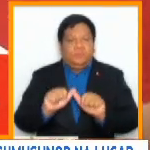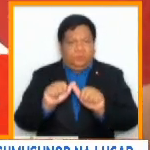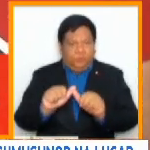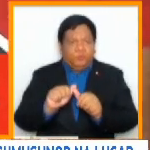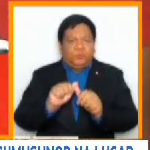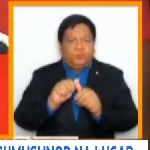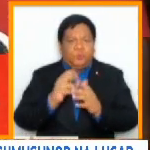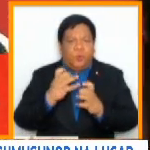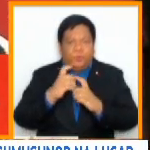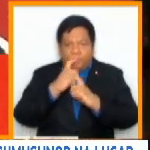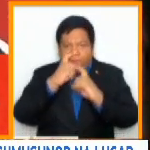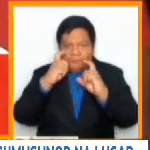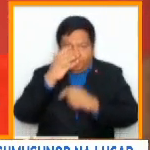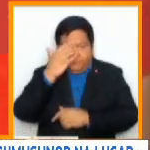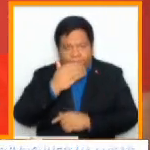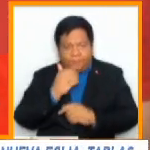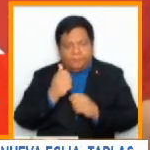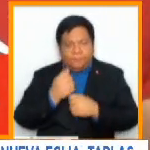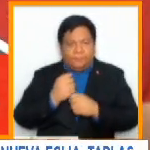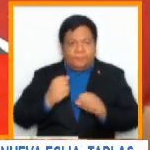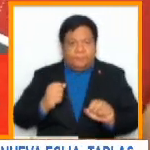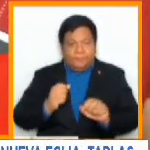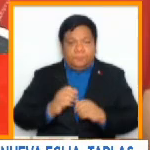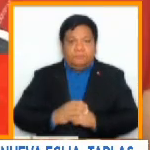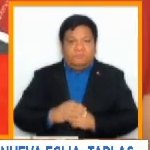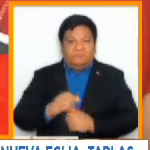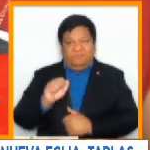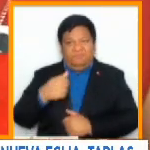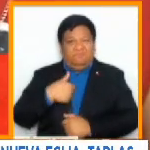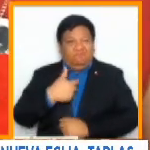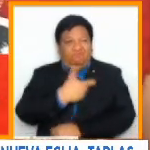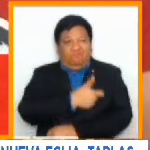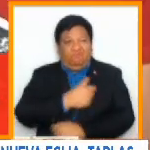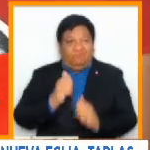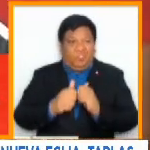yan. Hindi naman porque meron ako, alas na ako na alis.